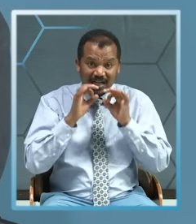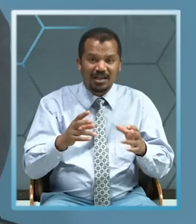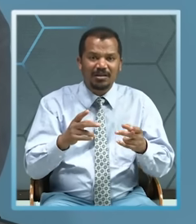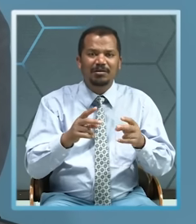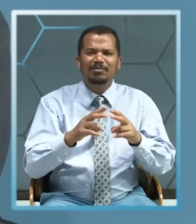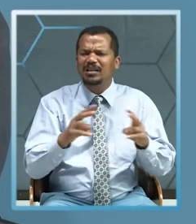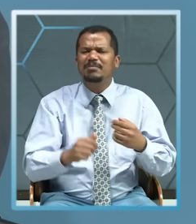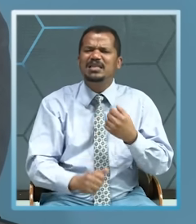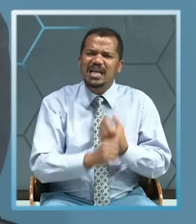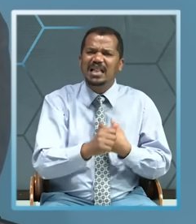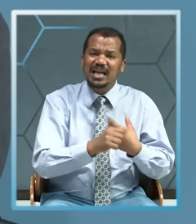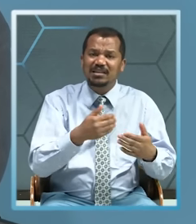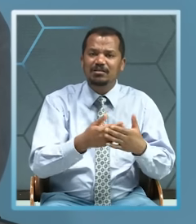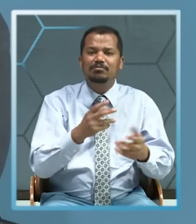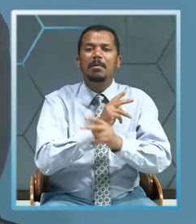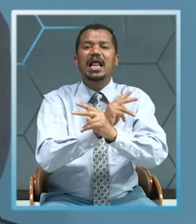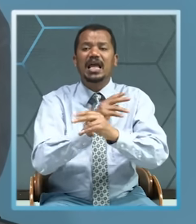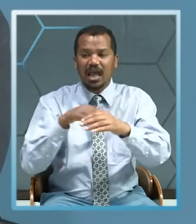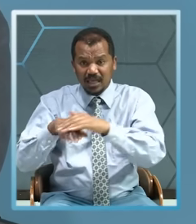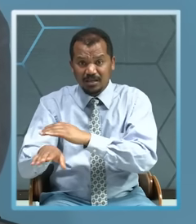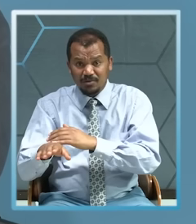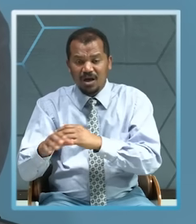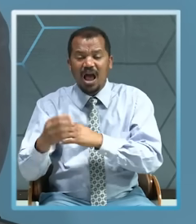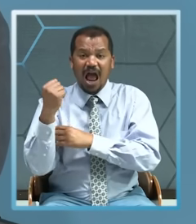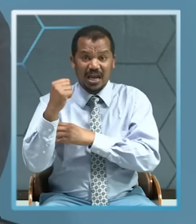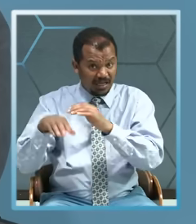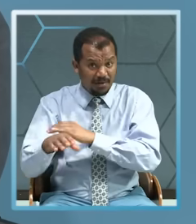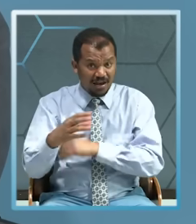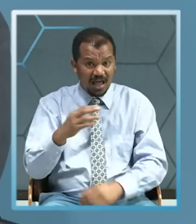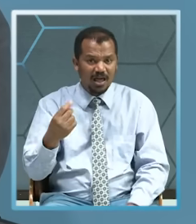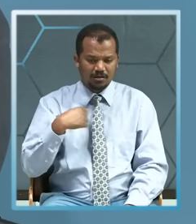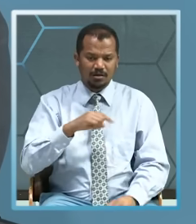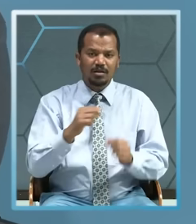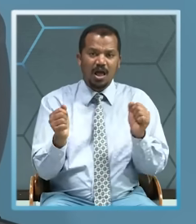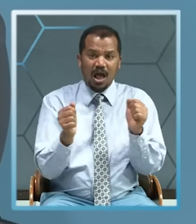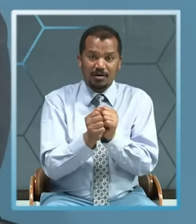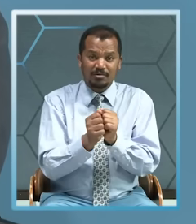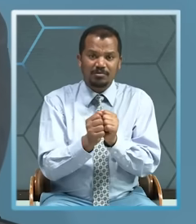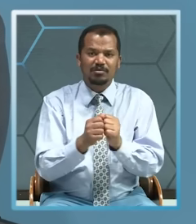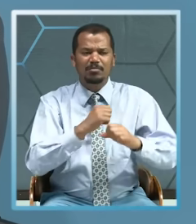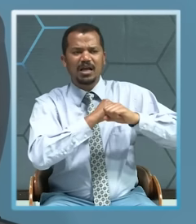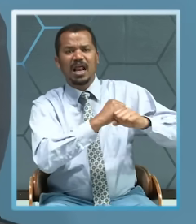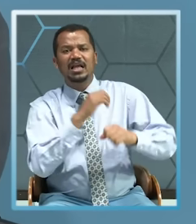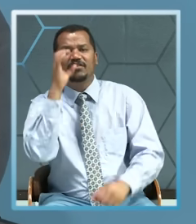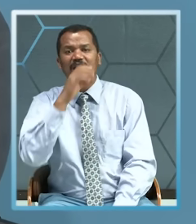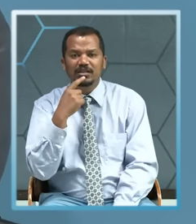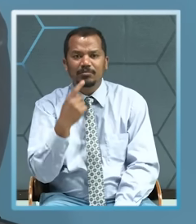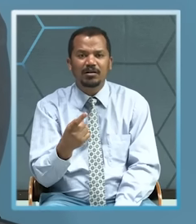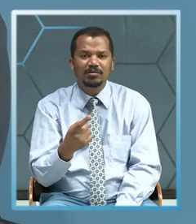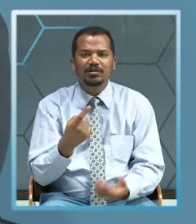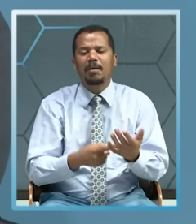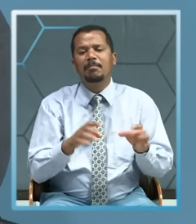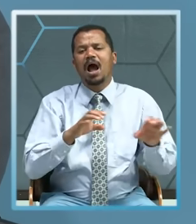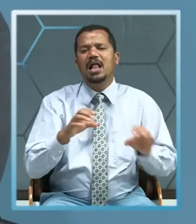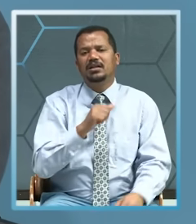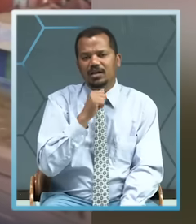ስለሌለ በጣም ጥቃት ይደረስ ወይ መከላከያ ይግባልና መከላከያ ኃይል ይግባልንና ከኛ ላይ የሚከላከልበት መንገድ ይፈለግ ሲባል